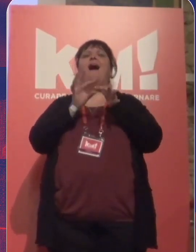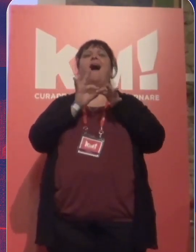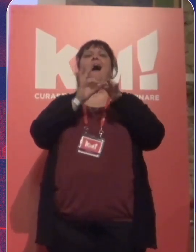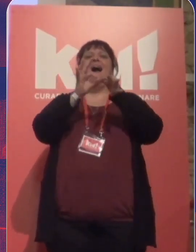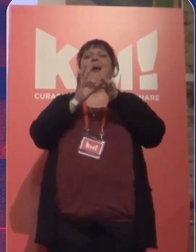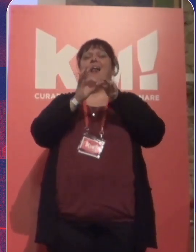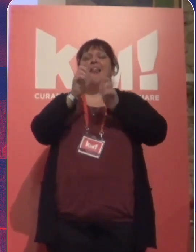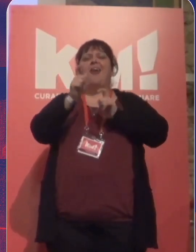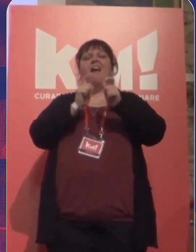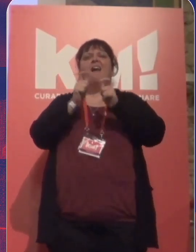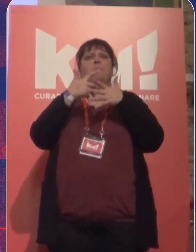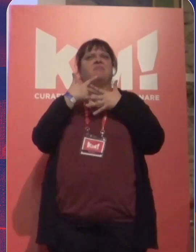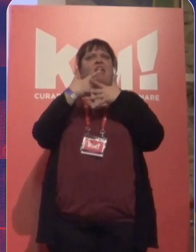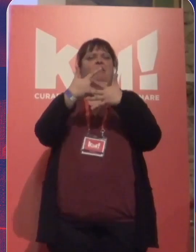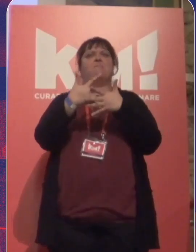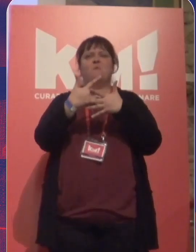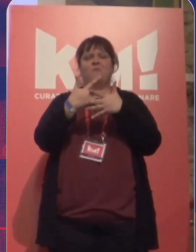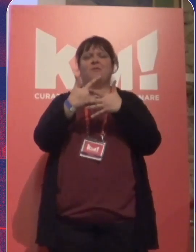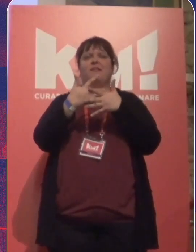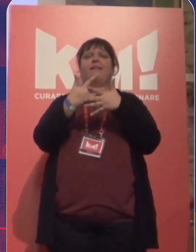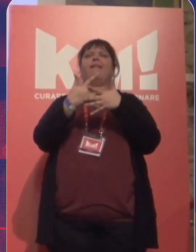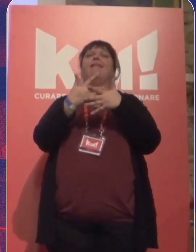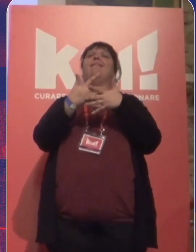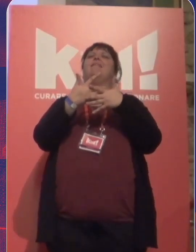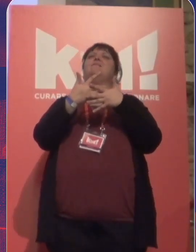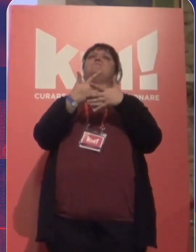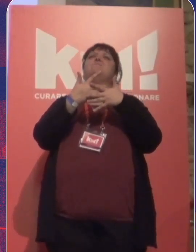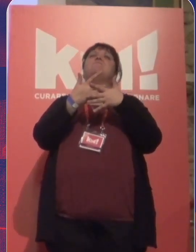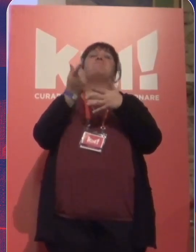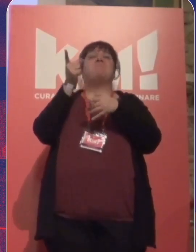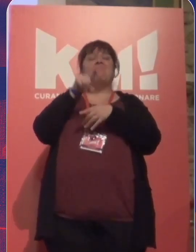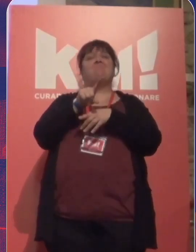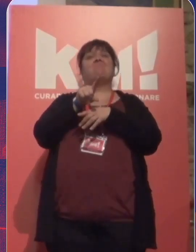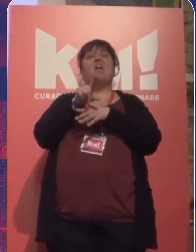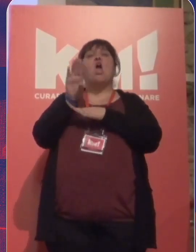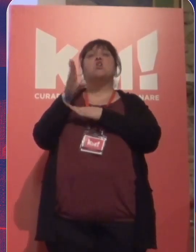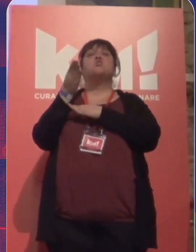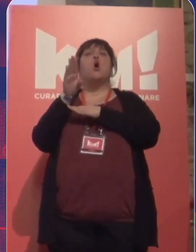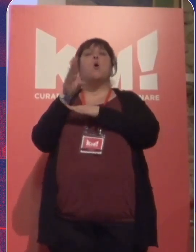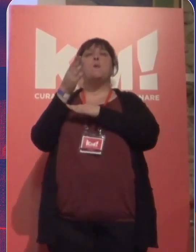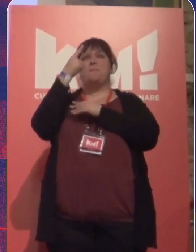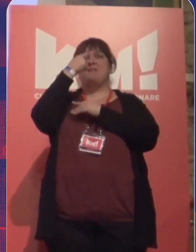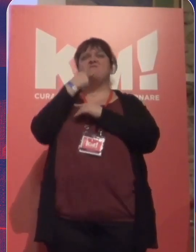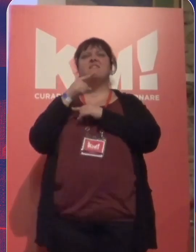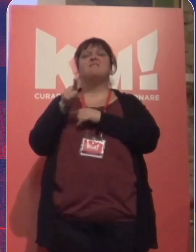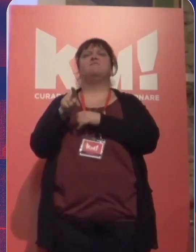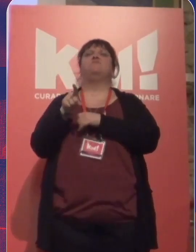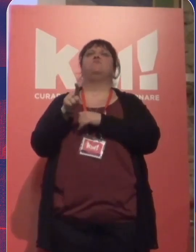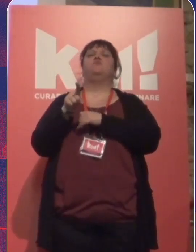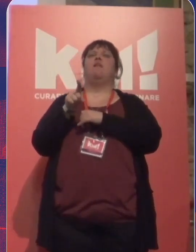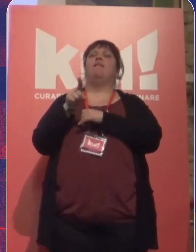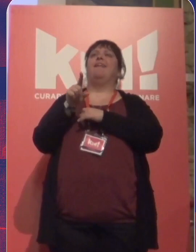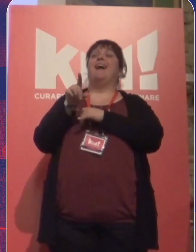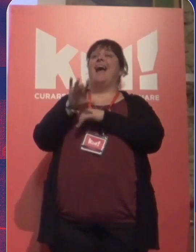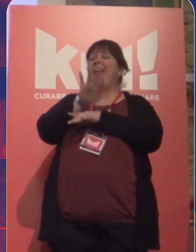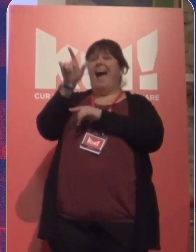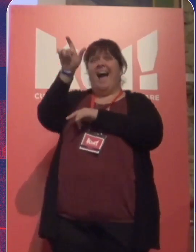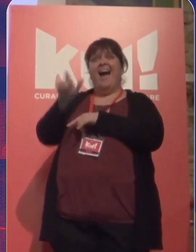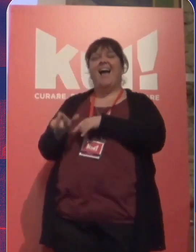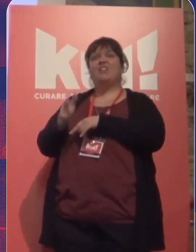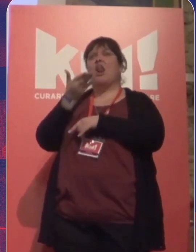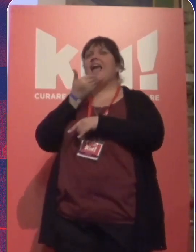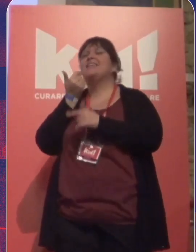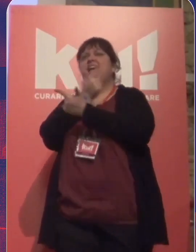l'altro a questa doppia faccia alla faccia per cui senza l'altro appunto io cado in una